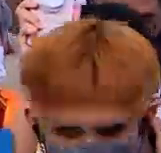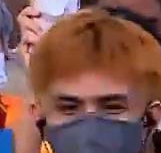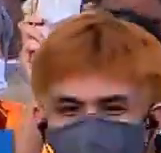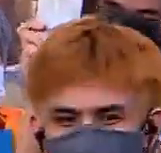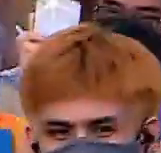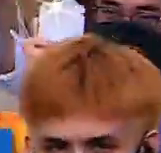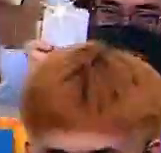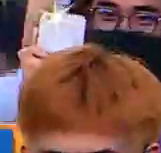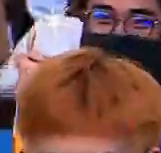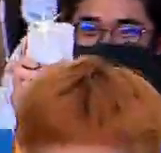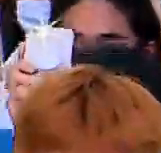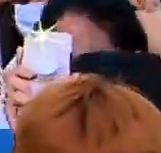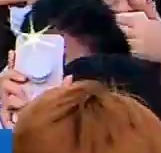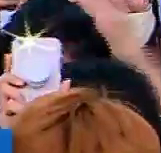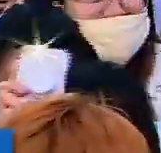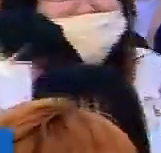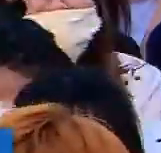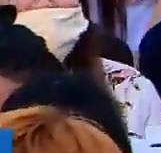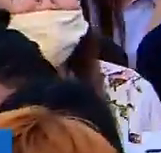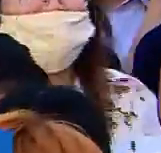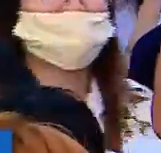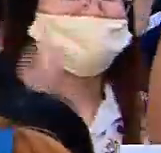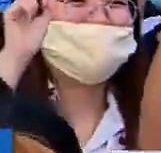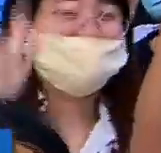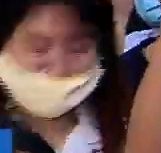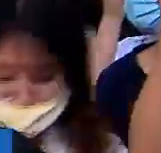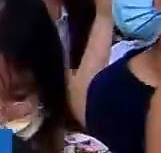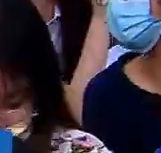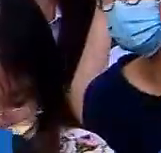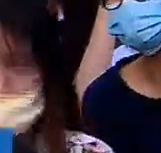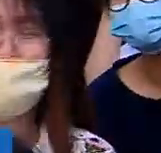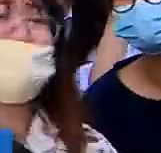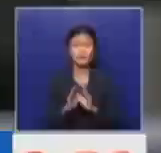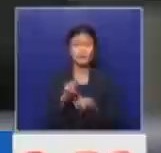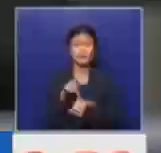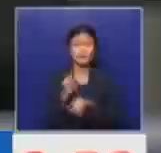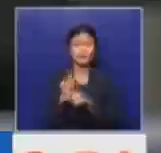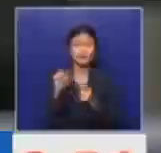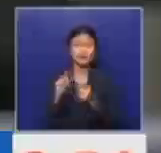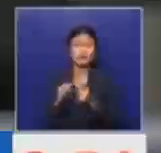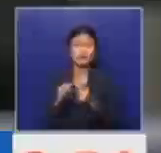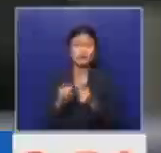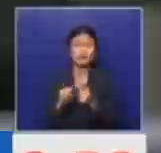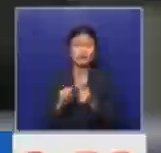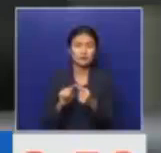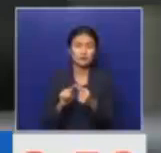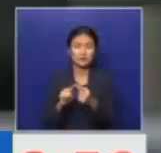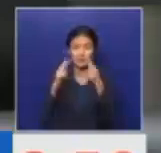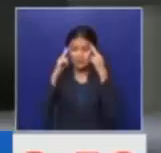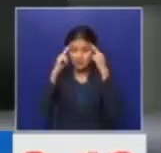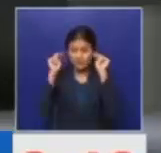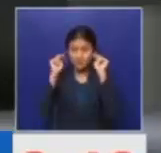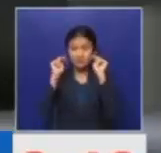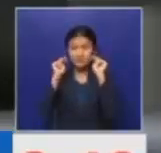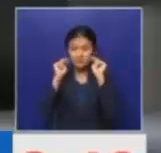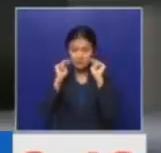ภิปรายเรื่องนี้บนเวทีนั้นเป็นไปอย่างหนักหน่วงโดยเฉพาะอย่างยิ่งจากกลุ่มคนซึ่งมีส่วนได้เสียกับตำแหน่งวุฒิสมาชิกชุดปัจจุบันนะครับไม่ว่า